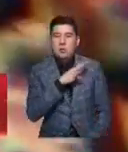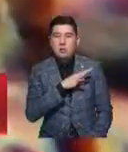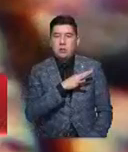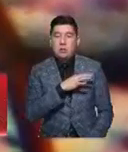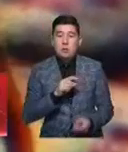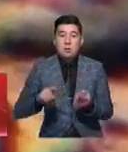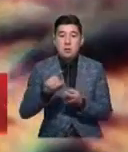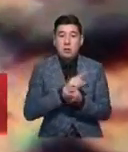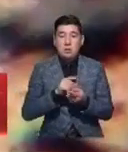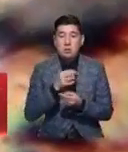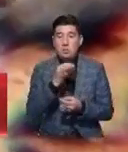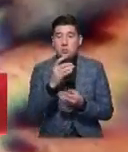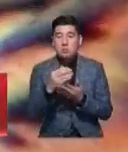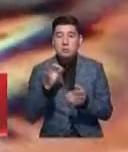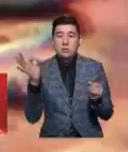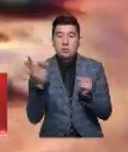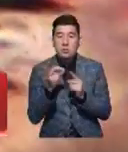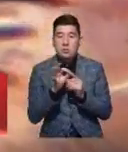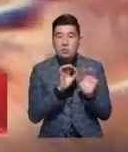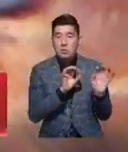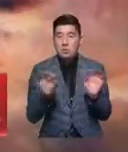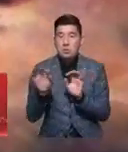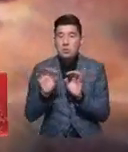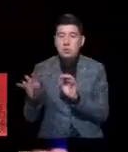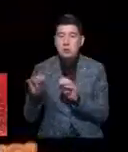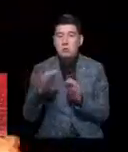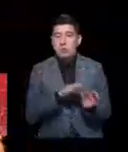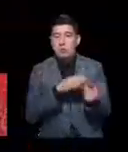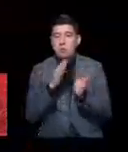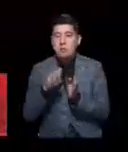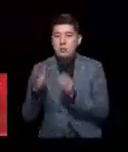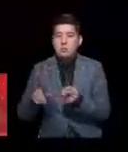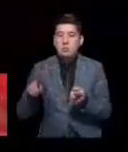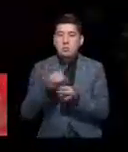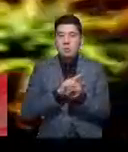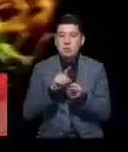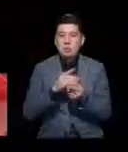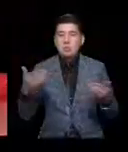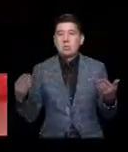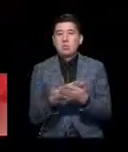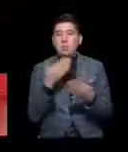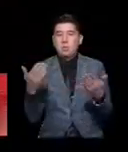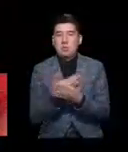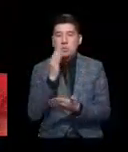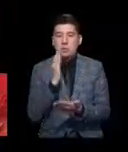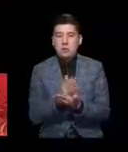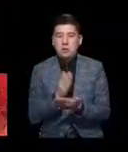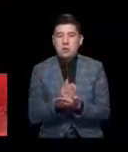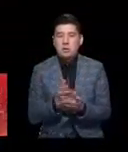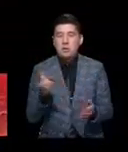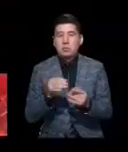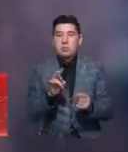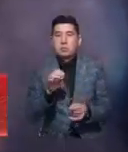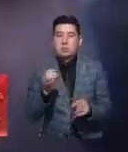жасауға жол бермеу мақсатында қорғаныш қабілеті кезең-кезеңмен жаңартылып отырады. Айта кетейік, жаңа дизайндағы теңге қолданысқа